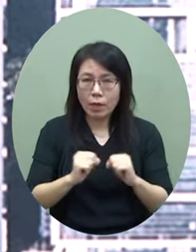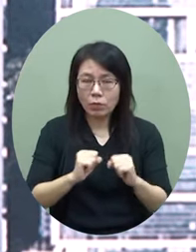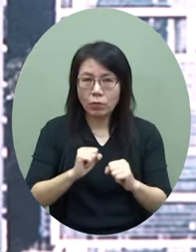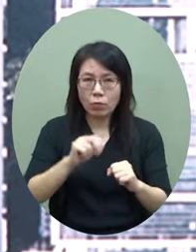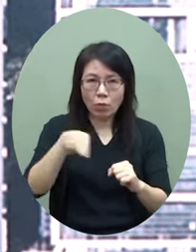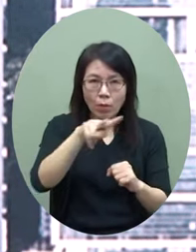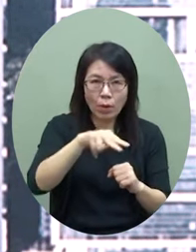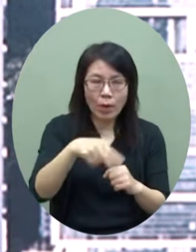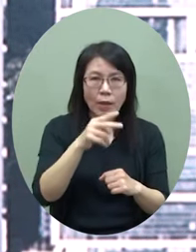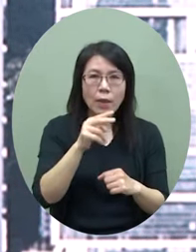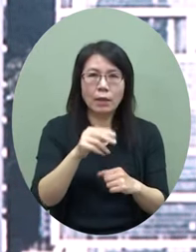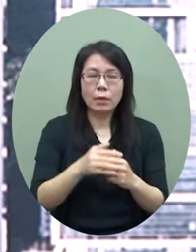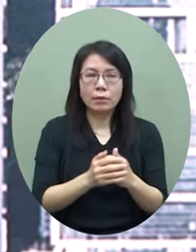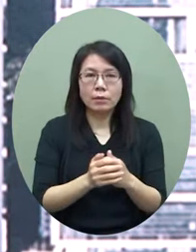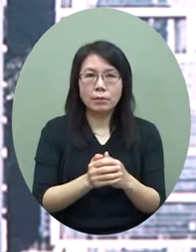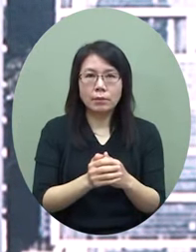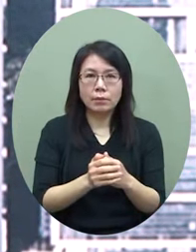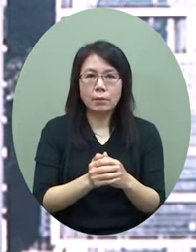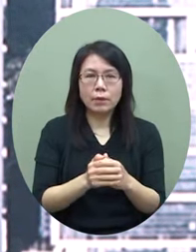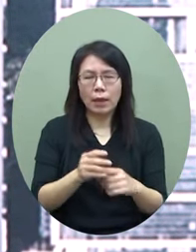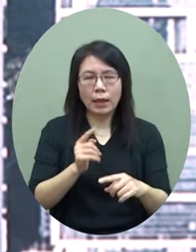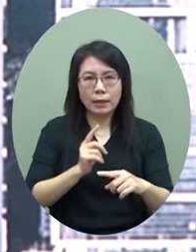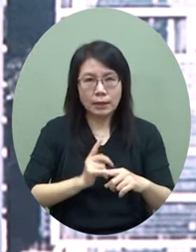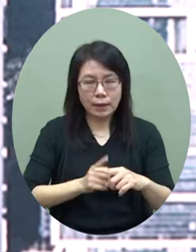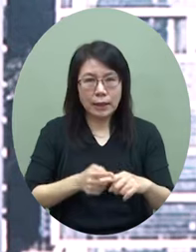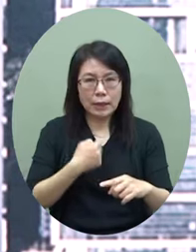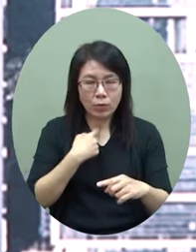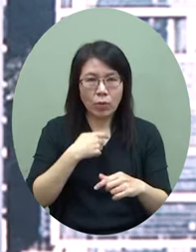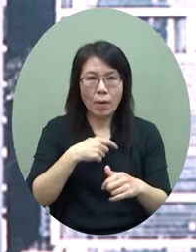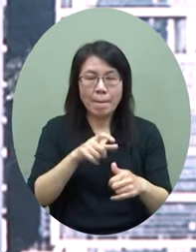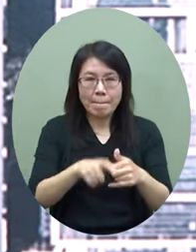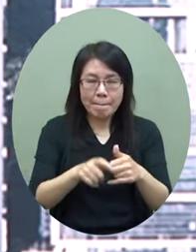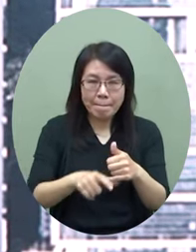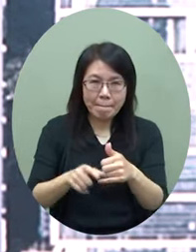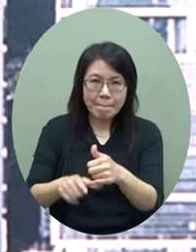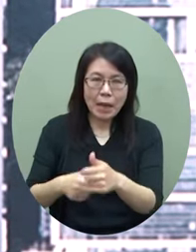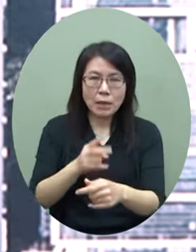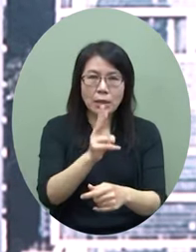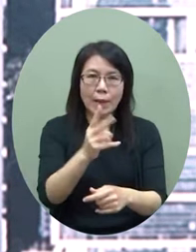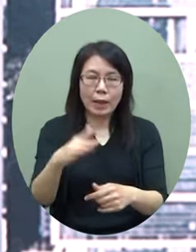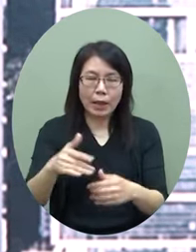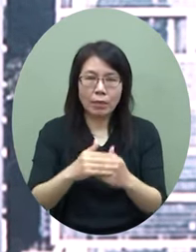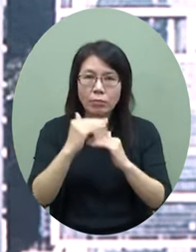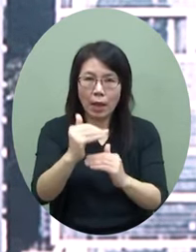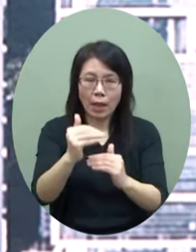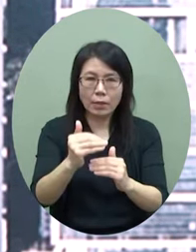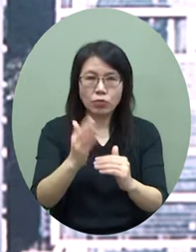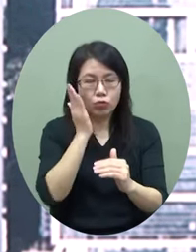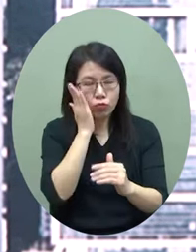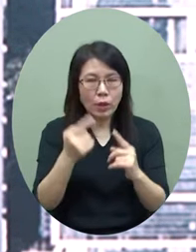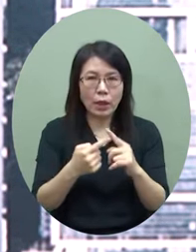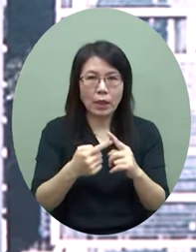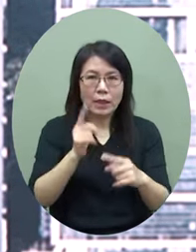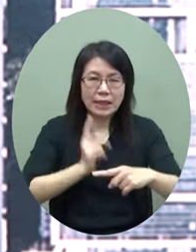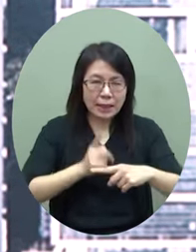多個是應該接受強制檢測在這個受限區域裏面的居民是沒有